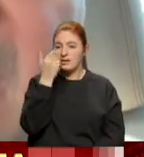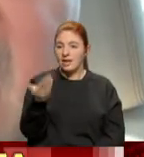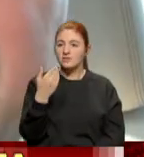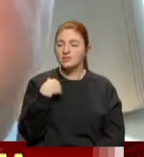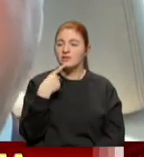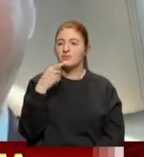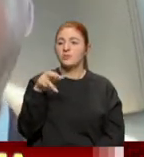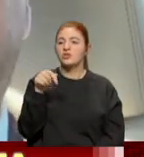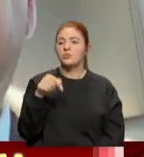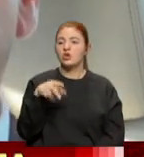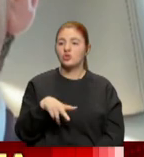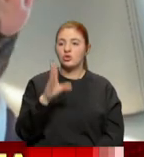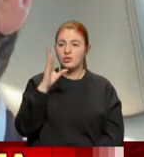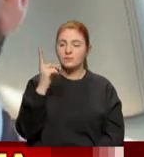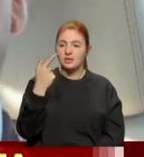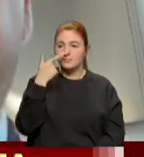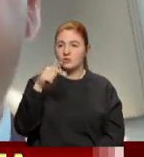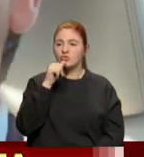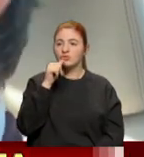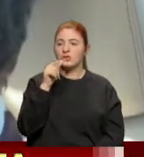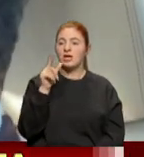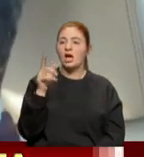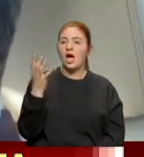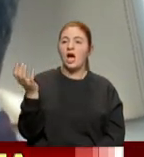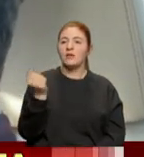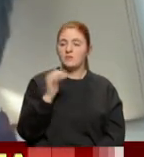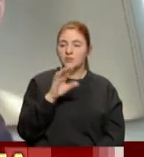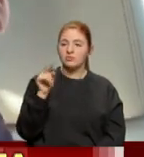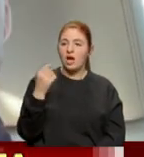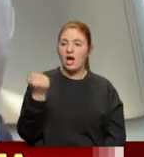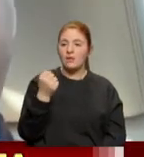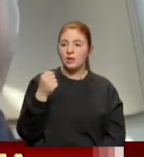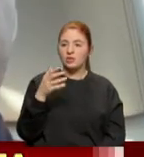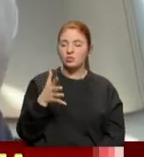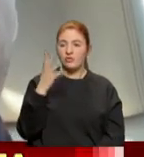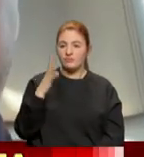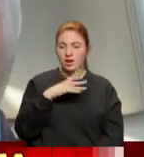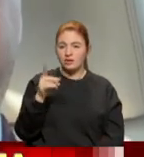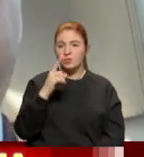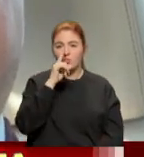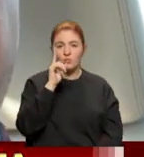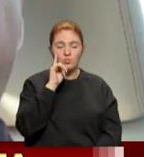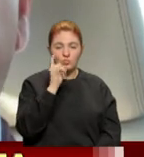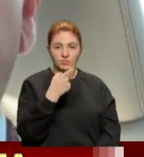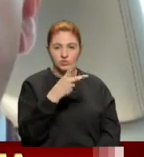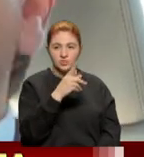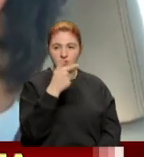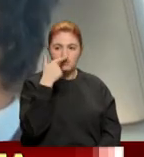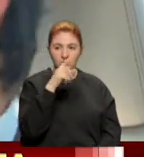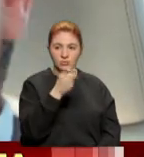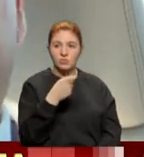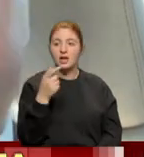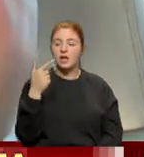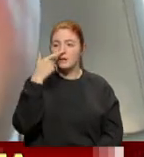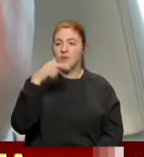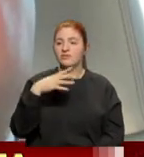şimdi dediğim gibi yoldayız. Bir yakıt ve su tamam ihmali için. Ne zaman araçlarımız bulabilecek kuyruklarda misiniz yakıt? Yakıt bulabilecek misiniz, var mı? Yakıt